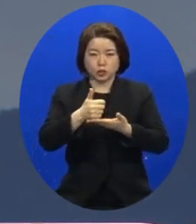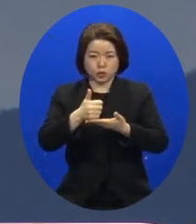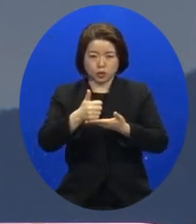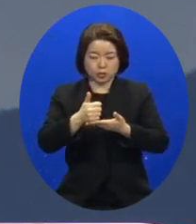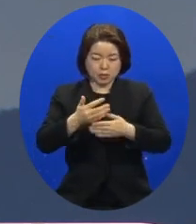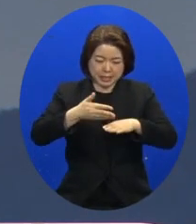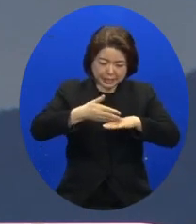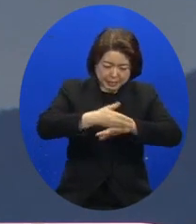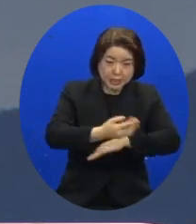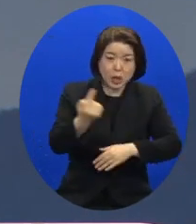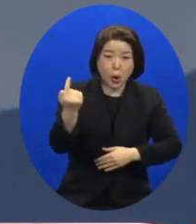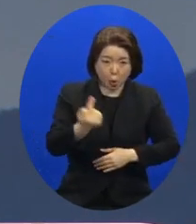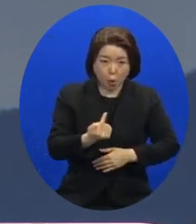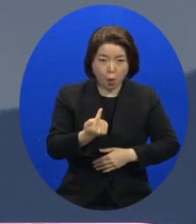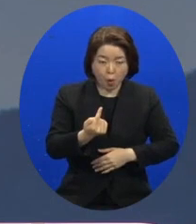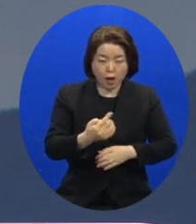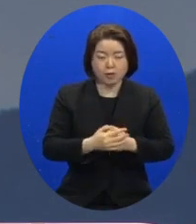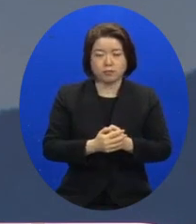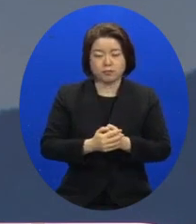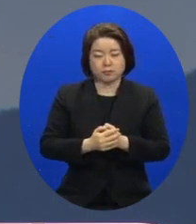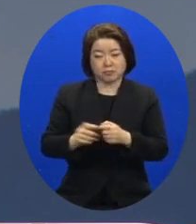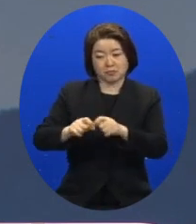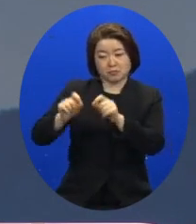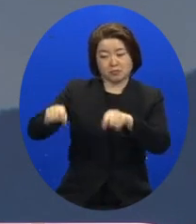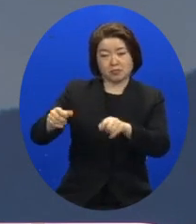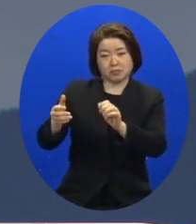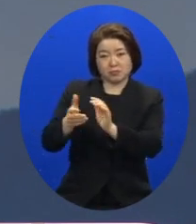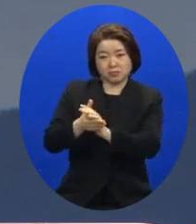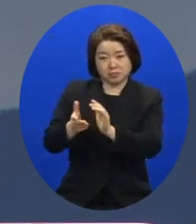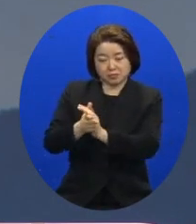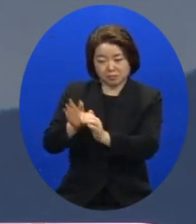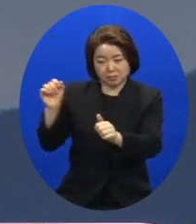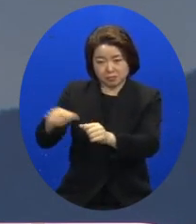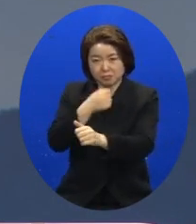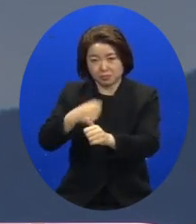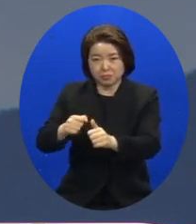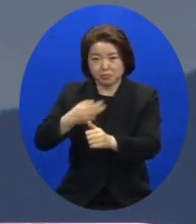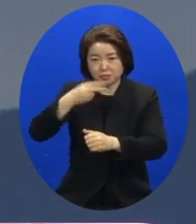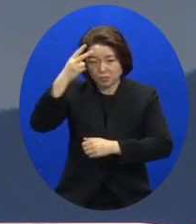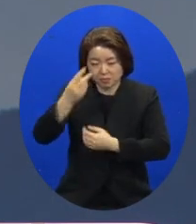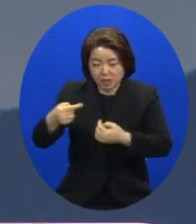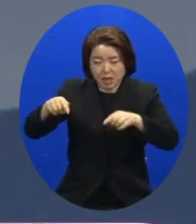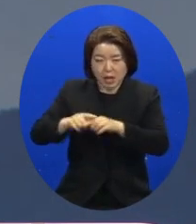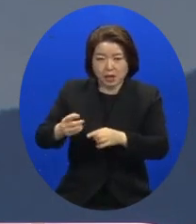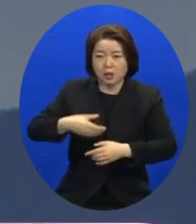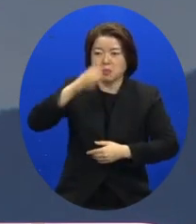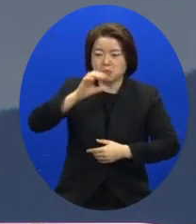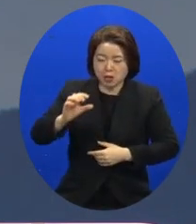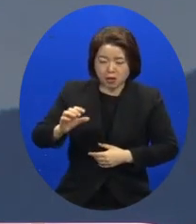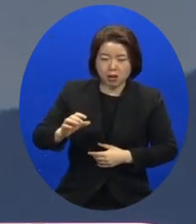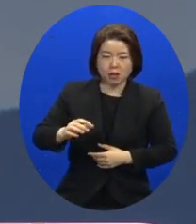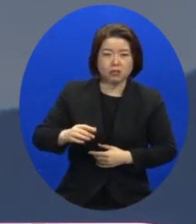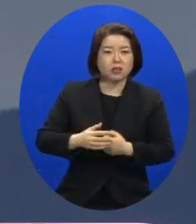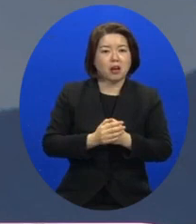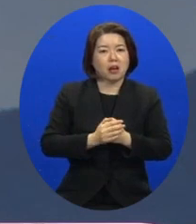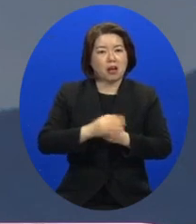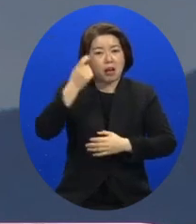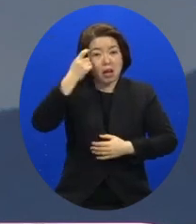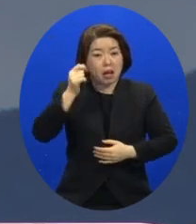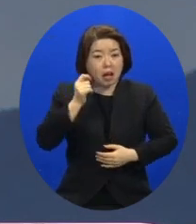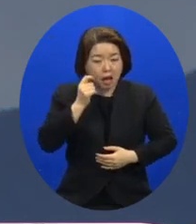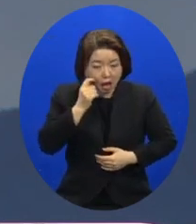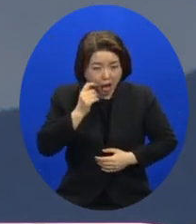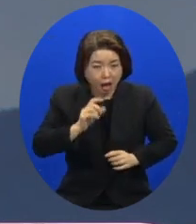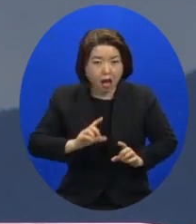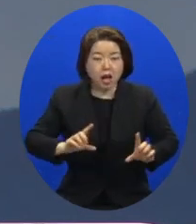오리라 하여 동료들을 때리며 술 친구들과 더불어 먹고 마시게 되면 생각지 않은 날 알지